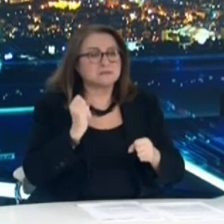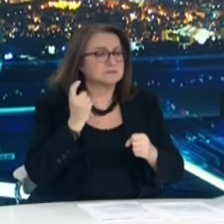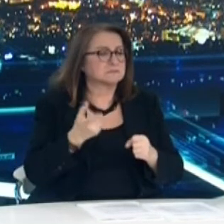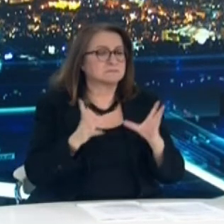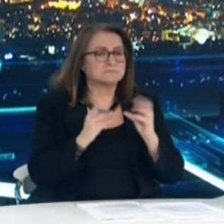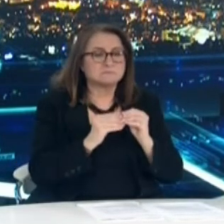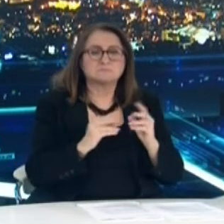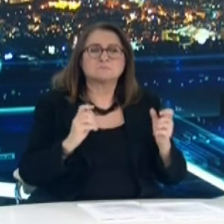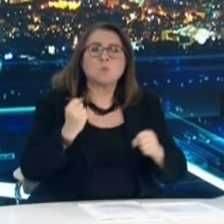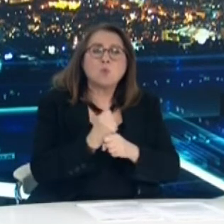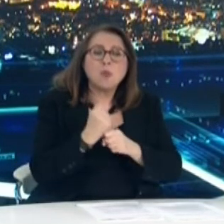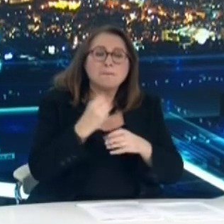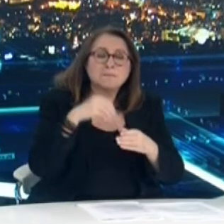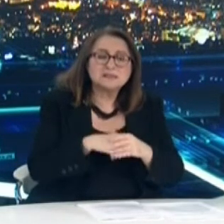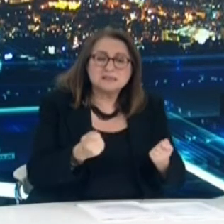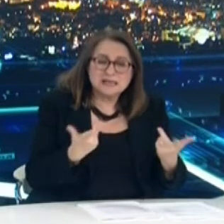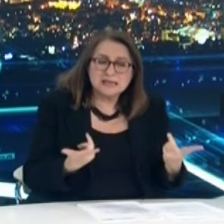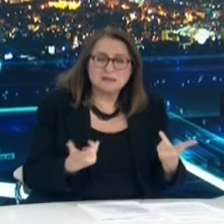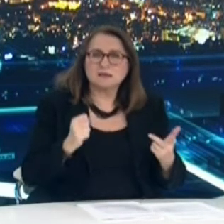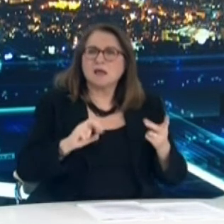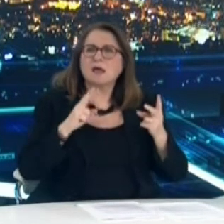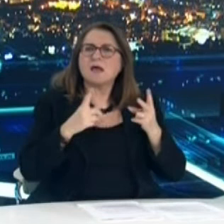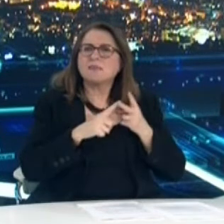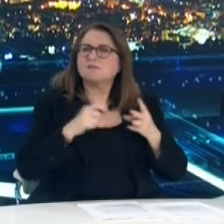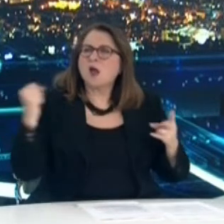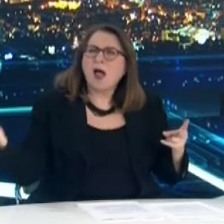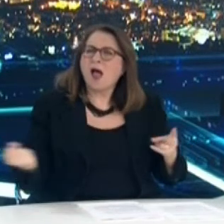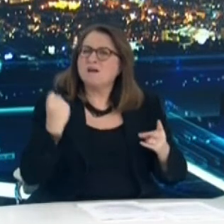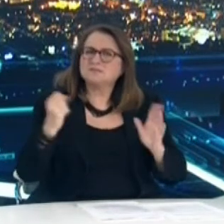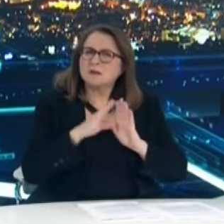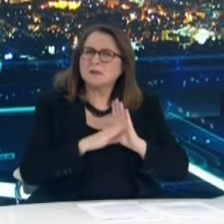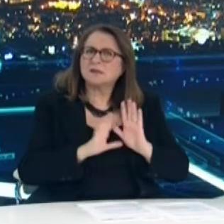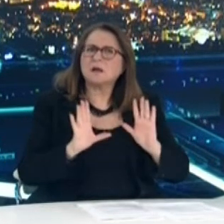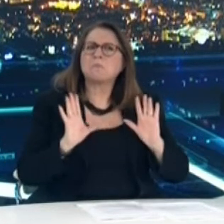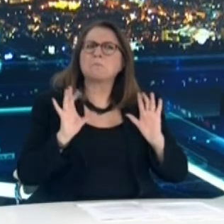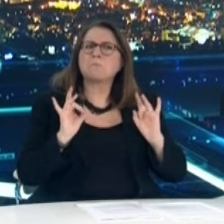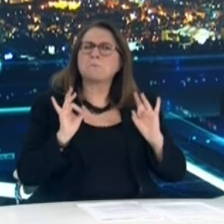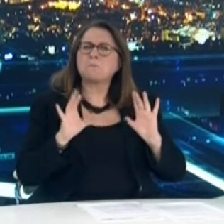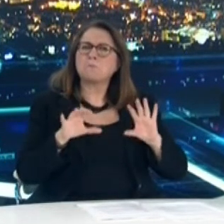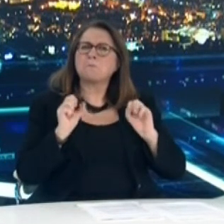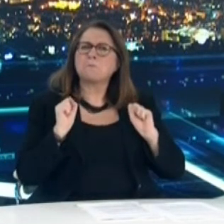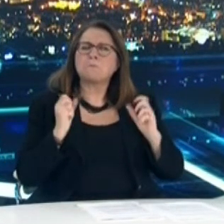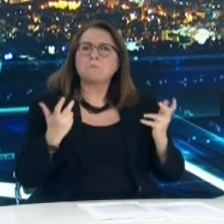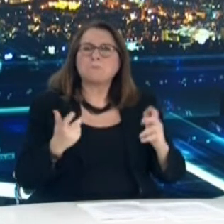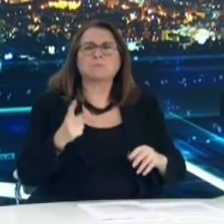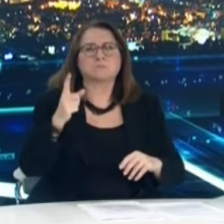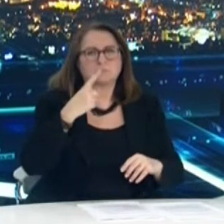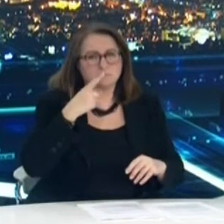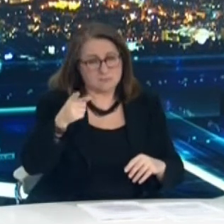Καταρχήν, σε σχέση με τους χώρους εργασίας, είναι ξεκάθαρα συντολής και έχουν ξεκινήσει ενδελεχείς